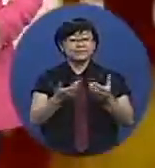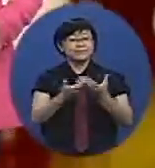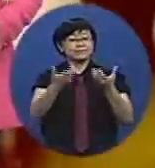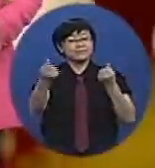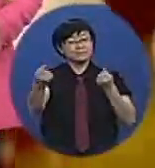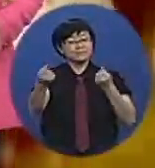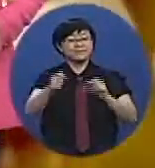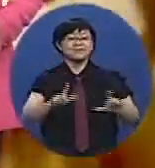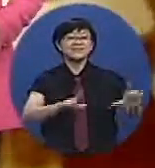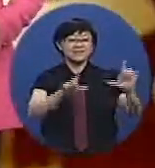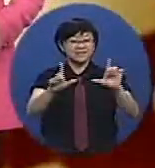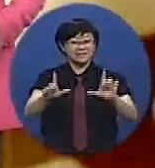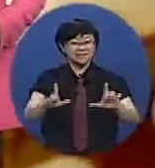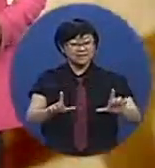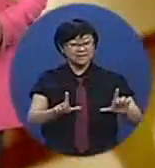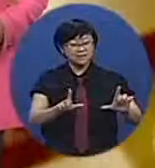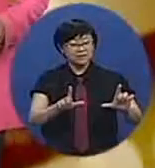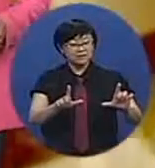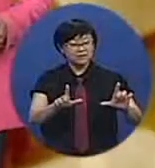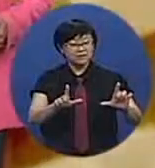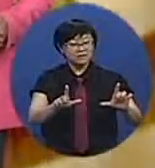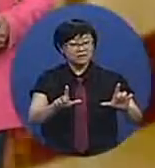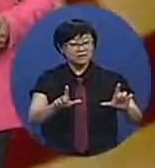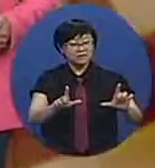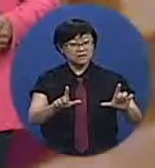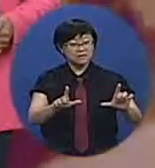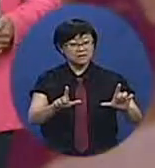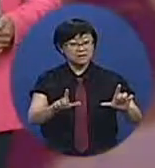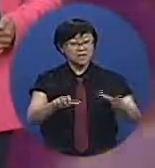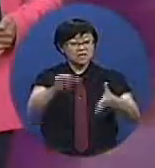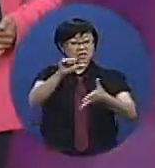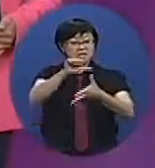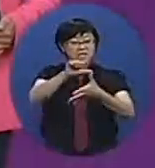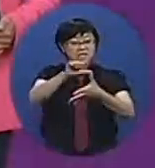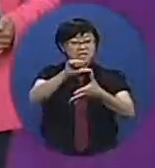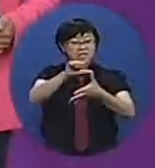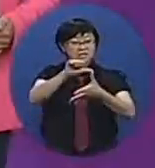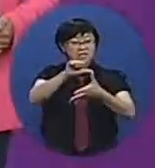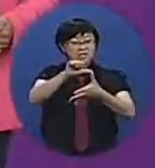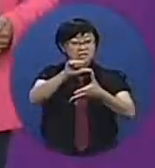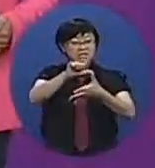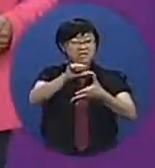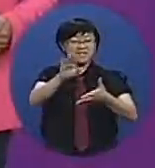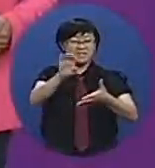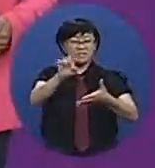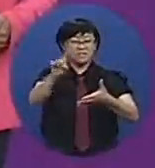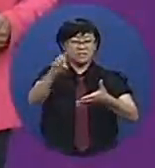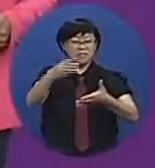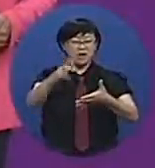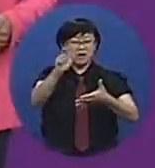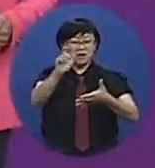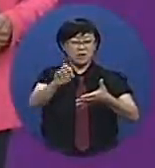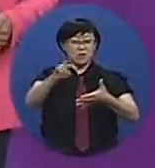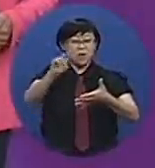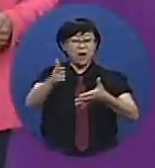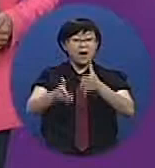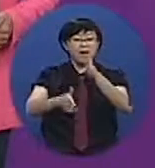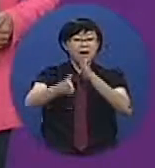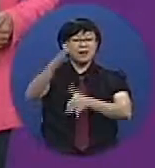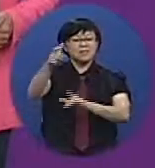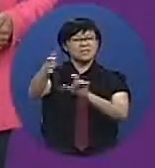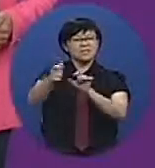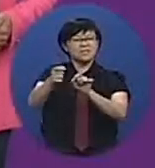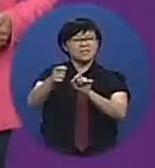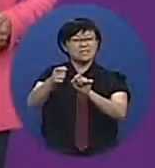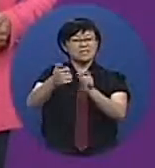따로 사는데요. 네. 네. 지금 큰 아들인데 여 팔공산 여 팔공산 아파트 여 와서 예.